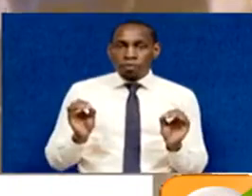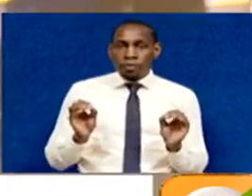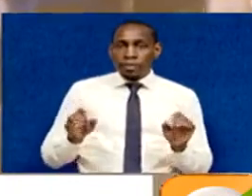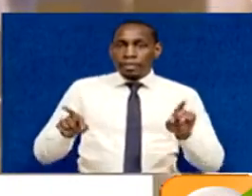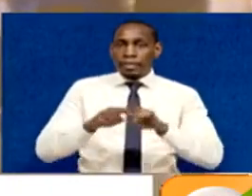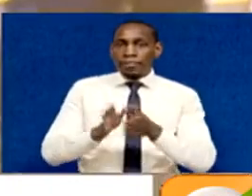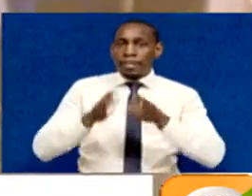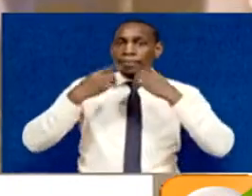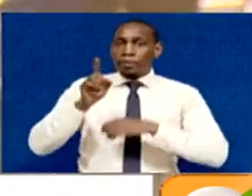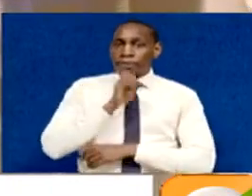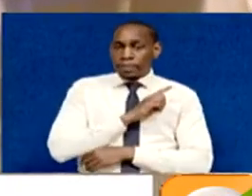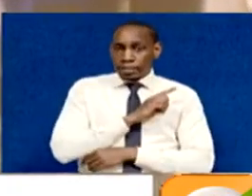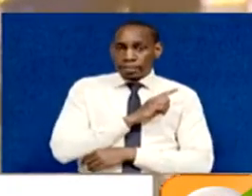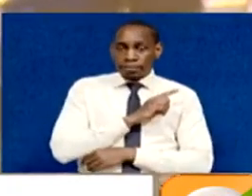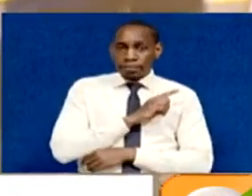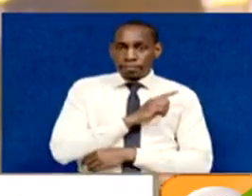Kwa sababu nimetangaza